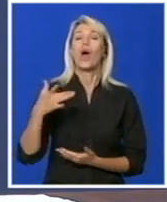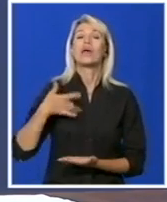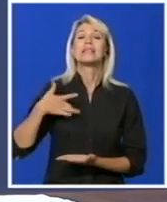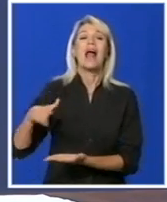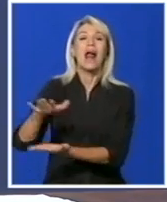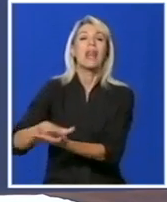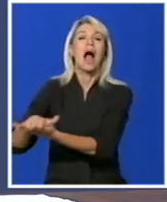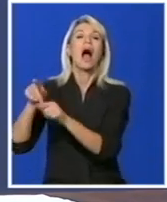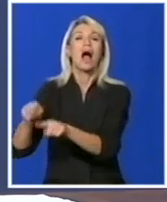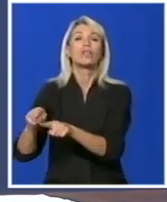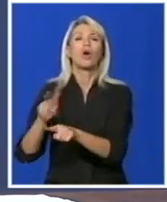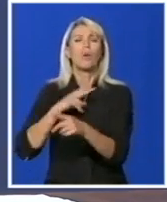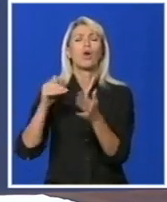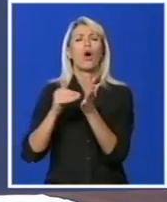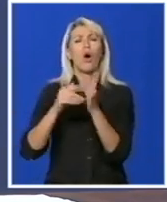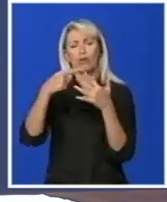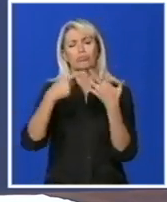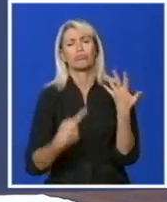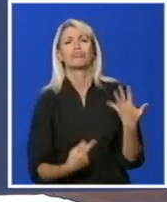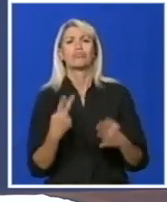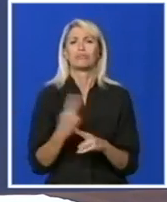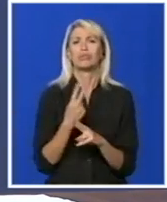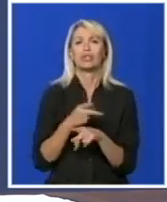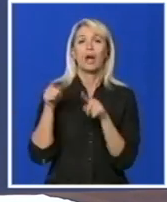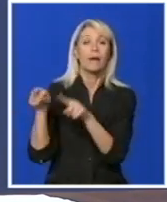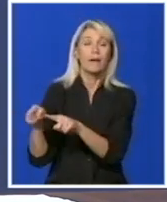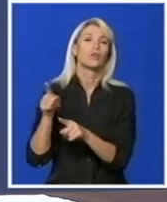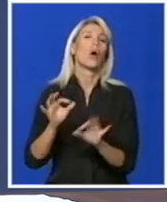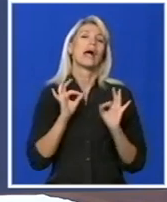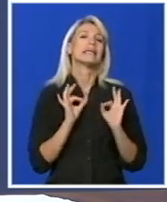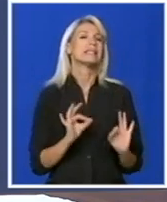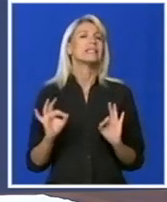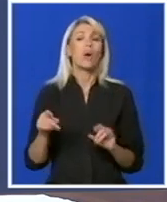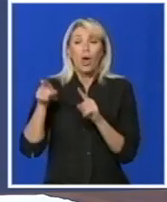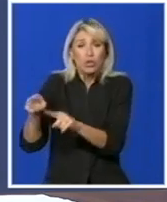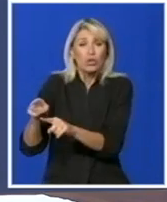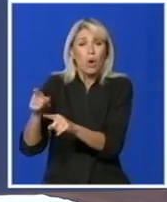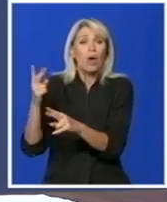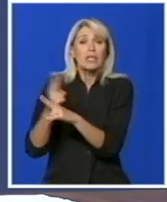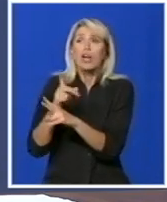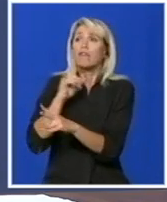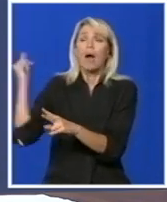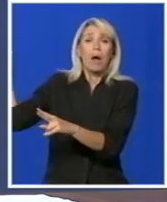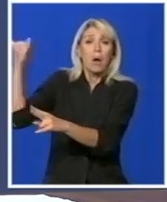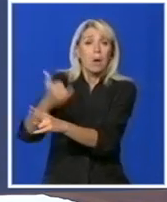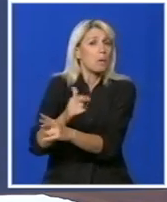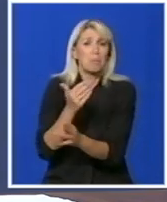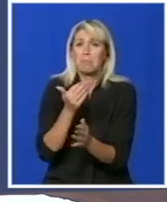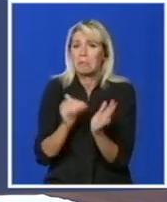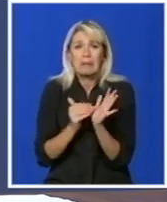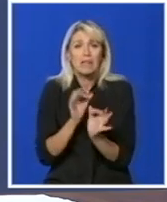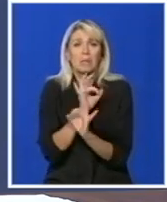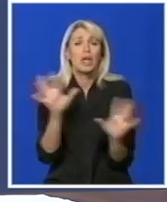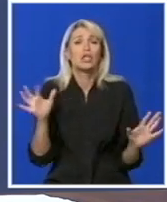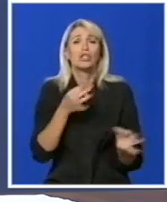i tako dalje, ima još zemalja, ona obezbeđuje jednu sigurnost i za te zemlje ne tražimo nikakve, dakle,